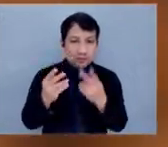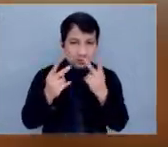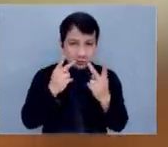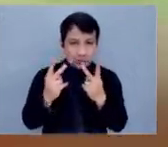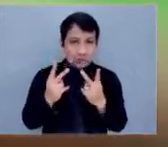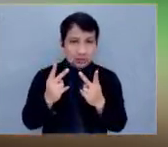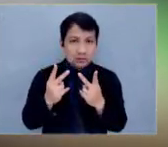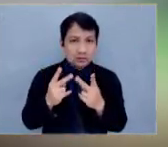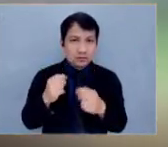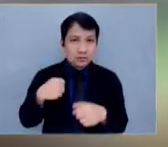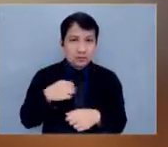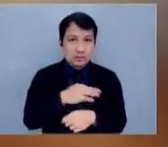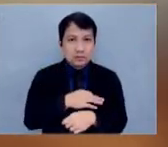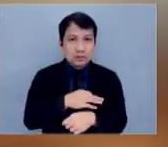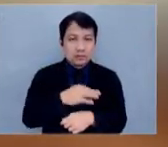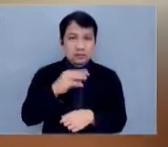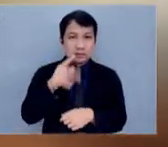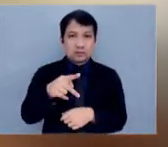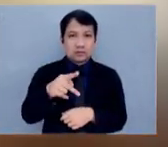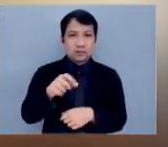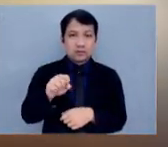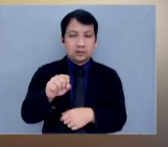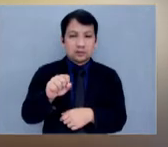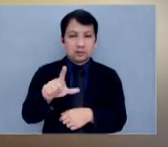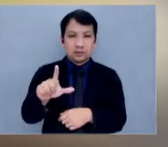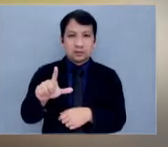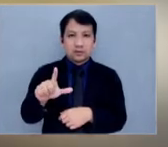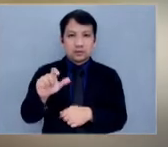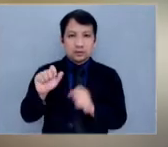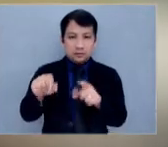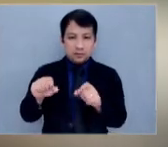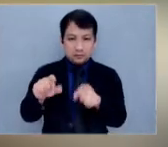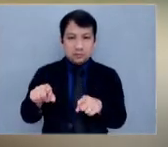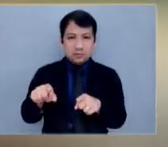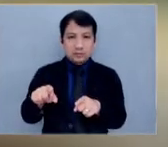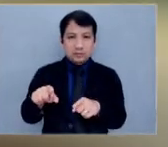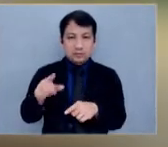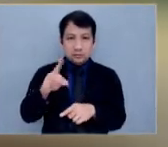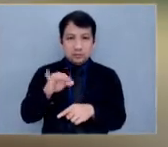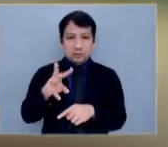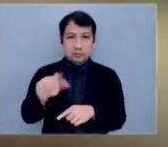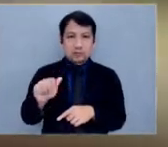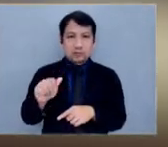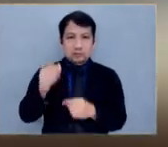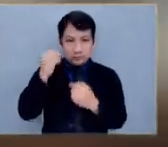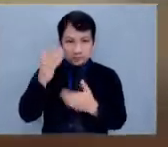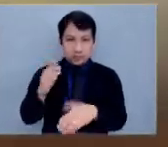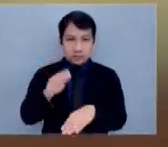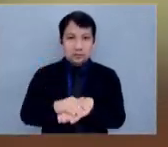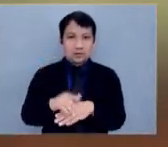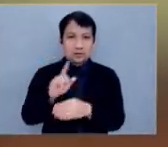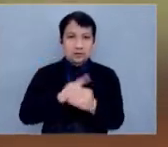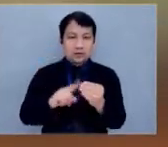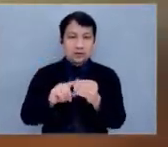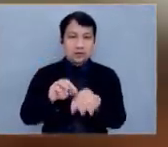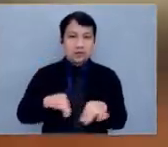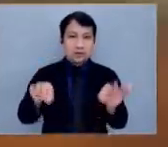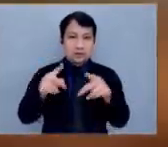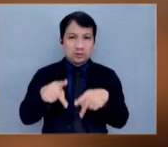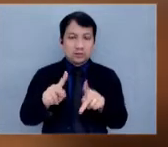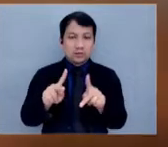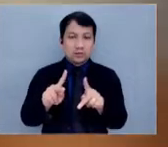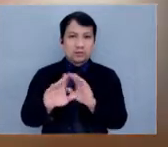empleyado ng Pasay LGU ang stalls ni Diwata. Ito'y para paalalahanan siya sa mga kailangang permit para